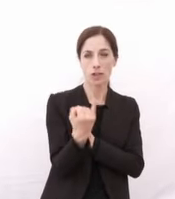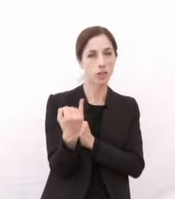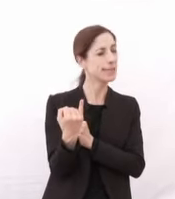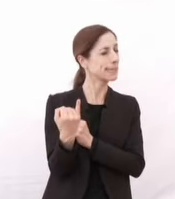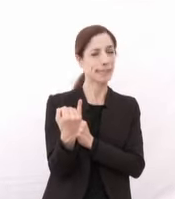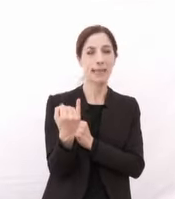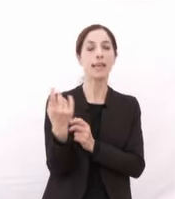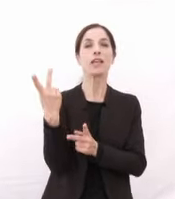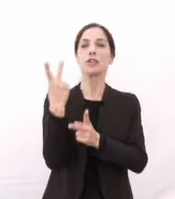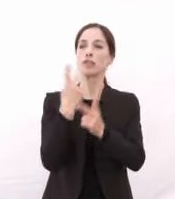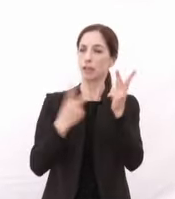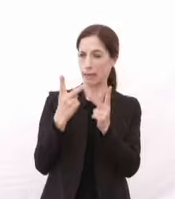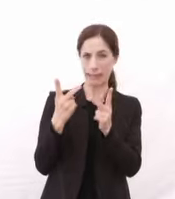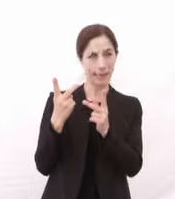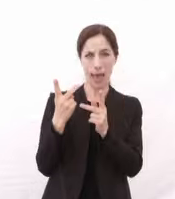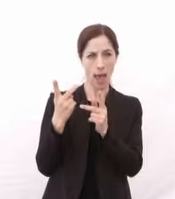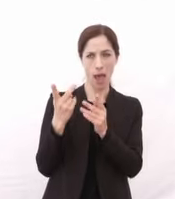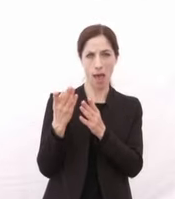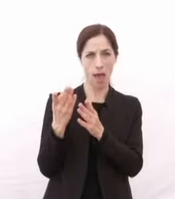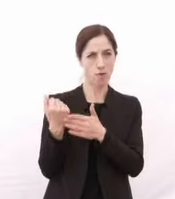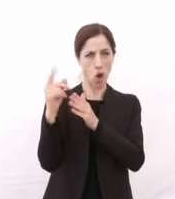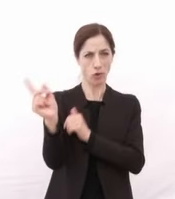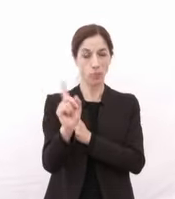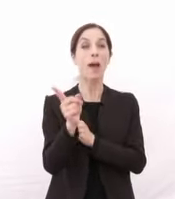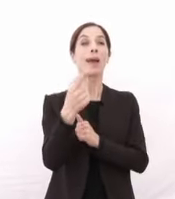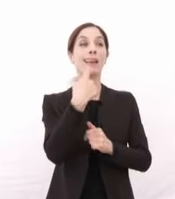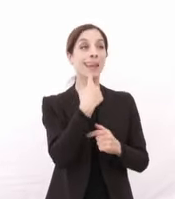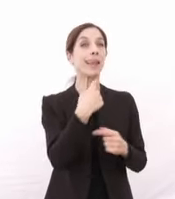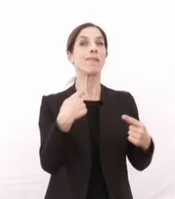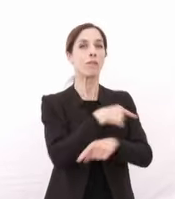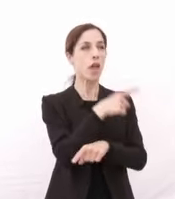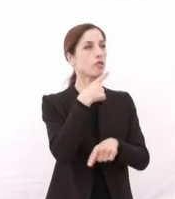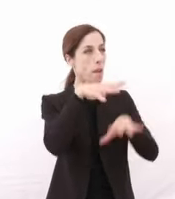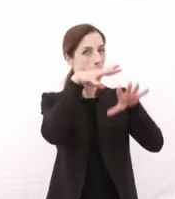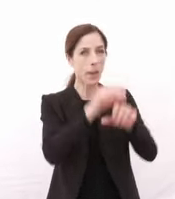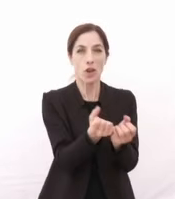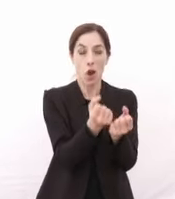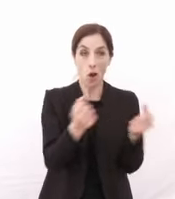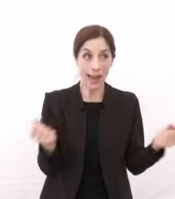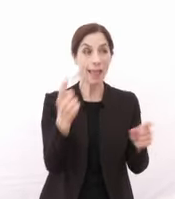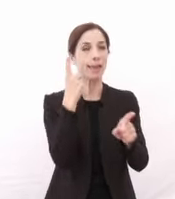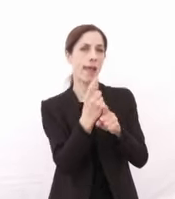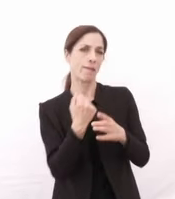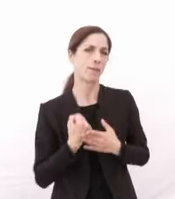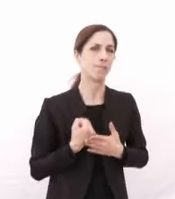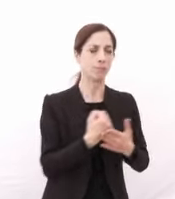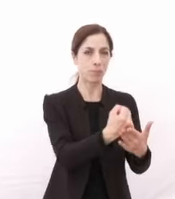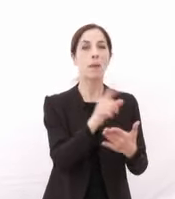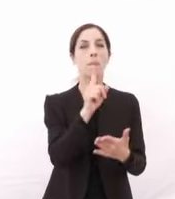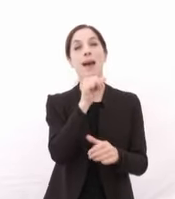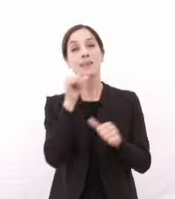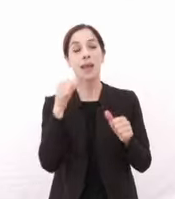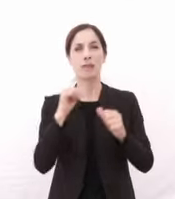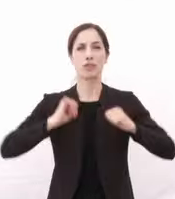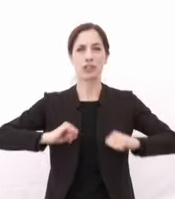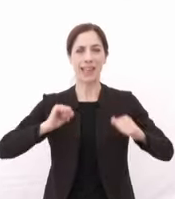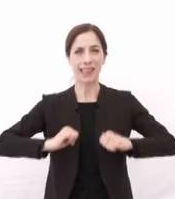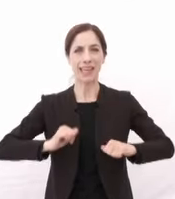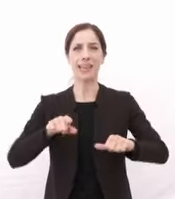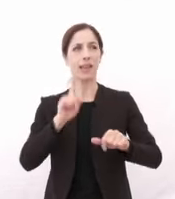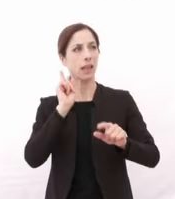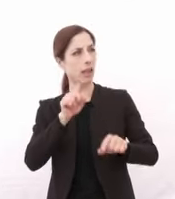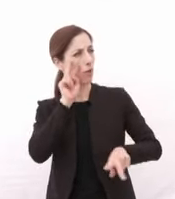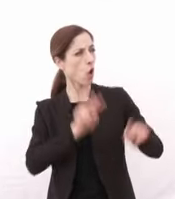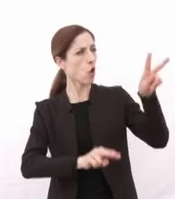prendere degli impegni concreti, ma abbiamo bisogno che i cittadini e le associazioni siano al nostro fianco a controllare e verificare che quelle non